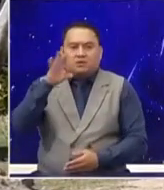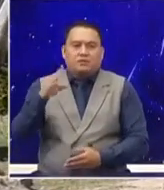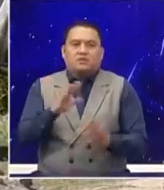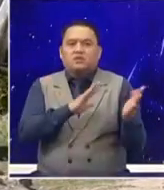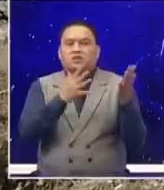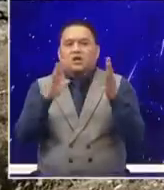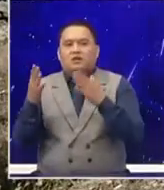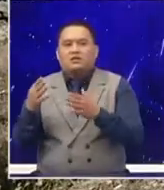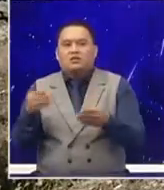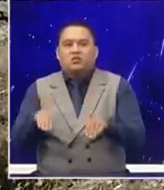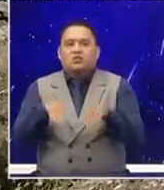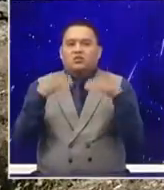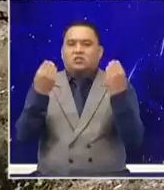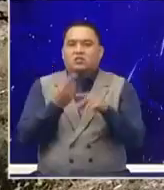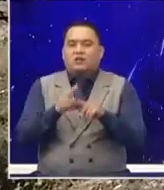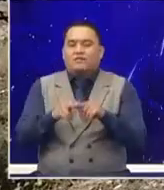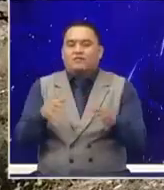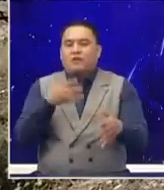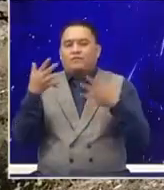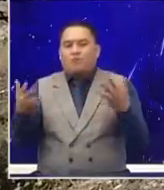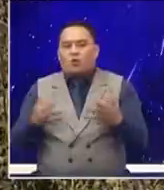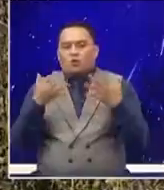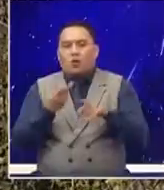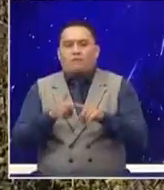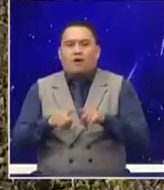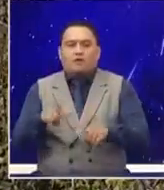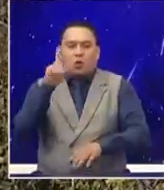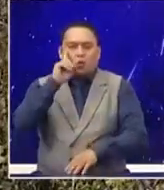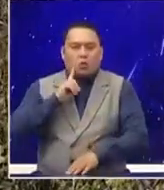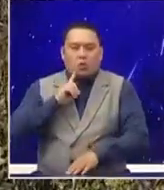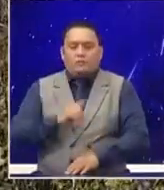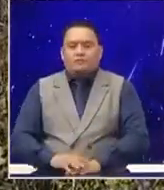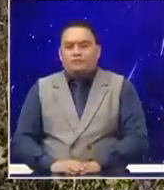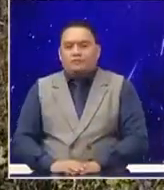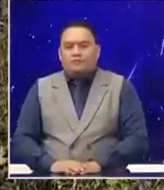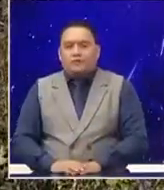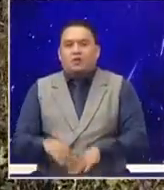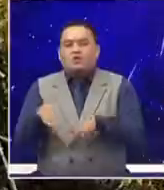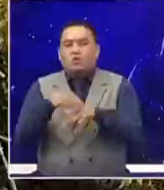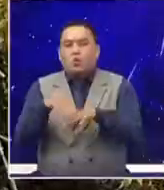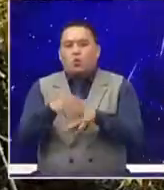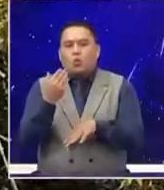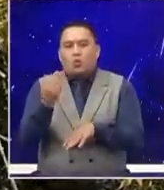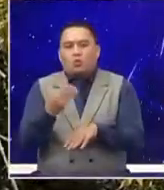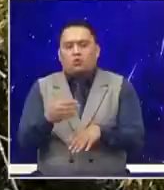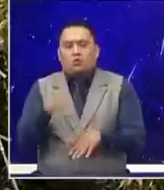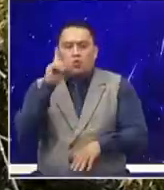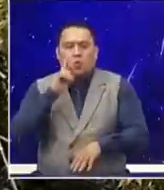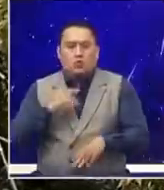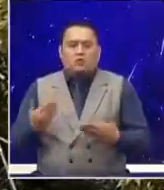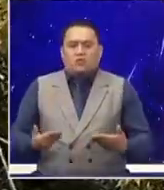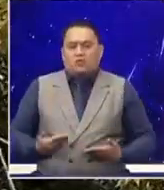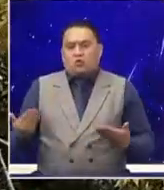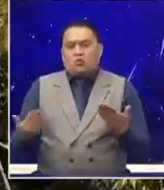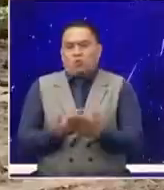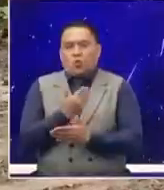садами и чистым воздухом. Учитывая проблемы со здоровьем, здесь нам будет комфортно, говорит Мисон. С супругом Константином они с удовольствием обживают